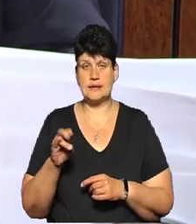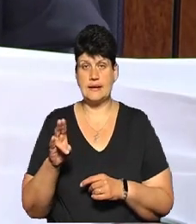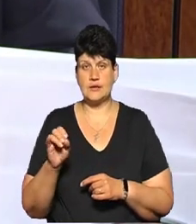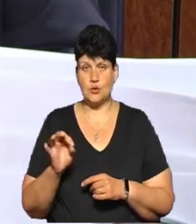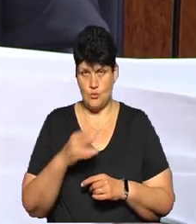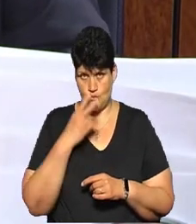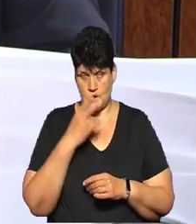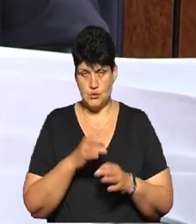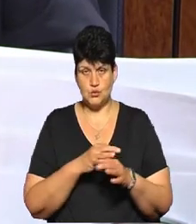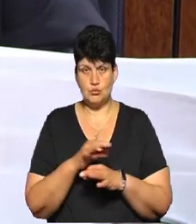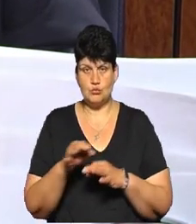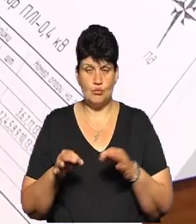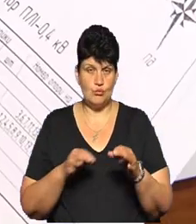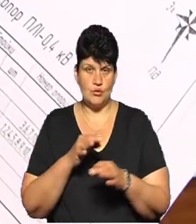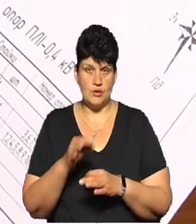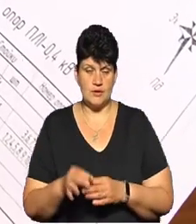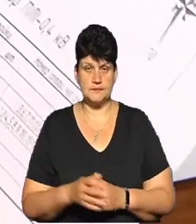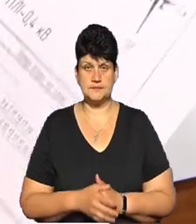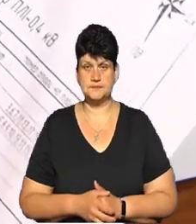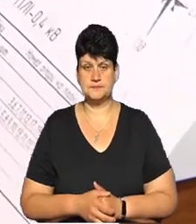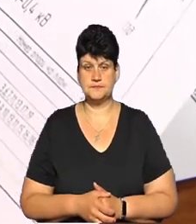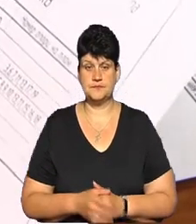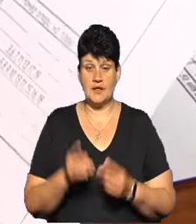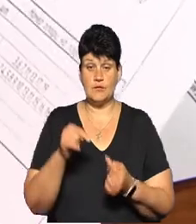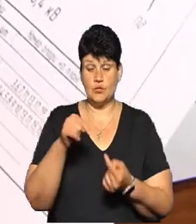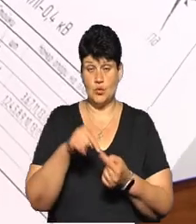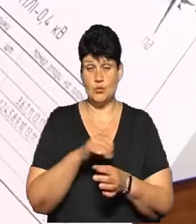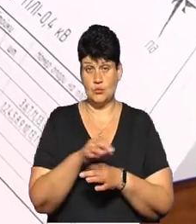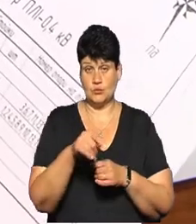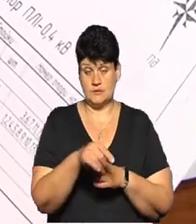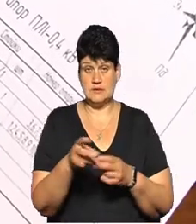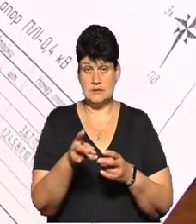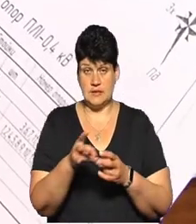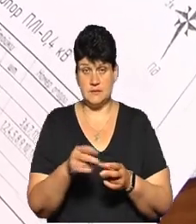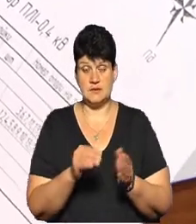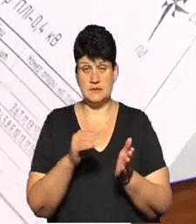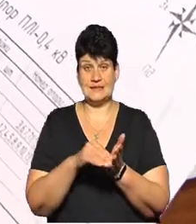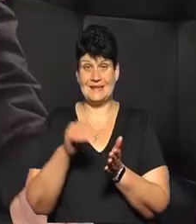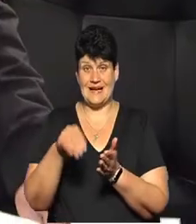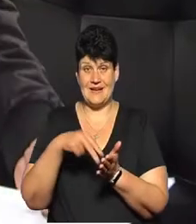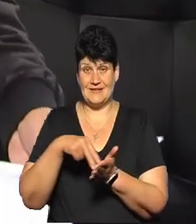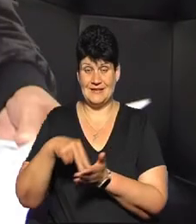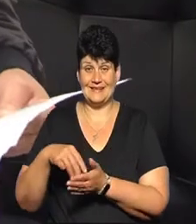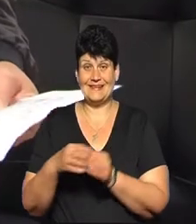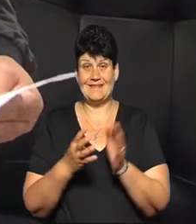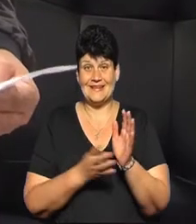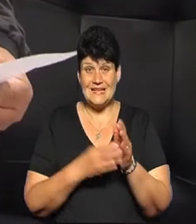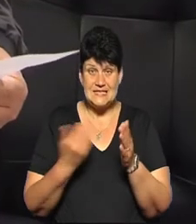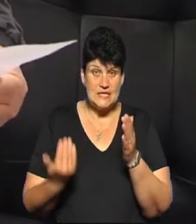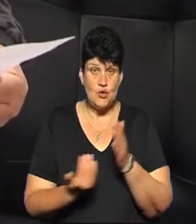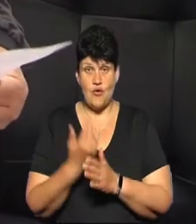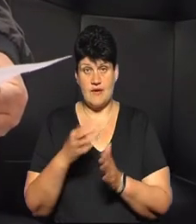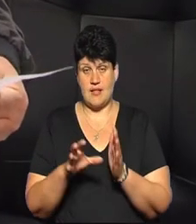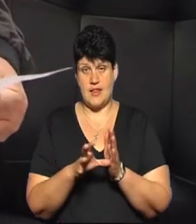району електромереж Петро Підлубний. Відповідно до нього потрібно ставити 19 нових електроопор. На сьогоднішній день